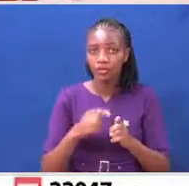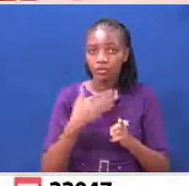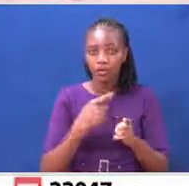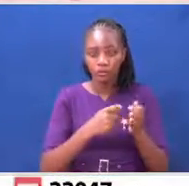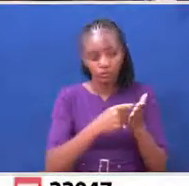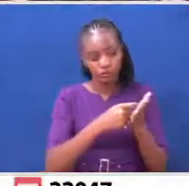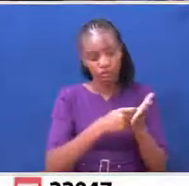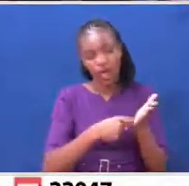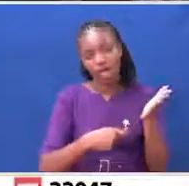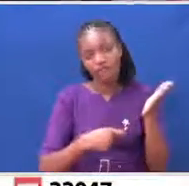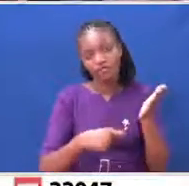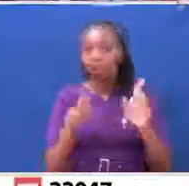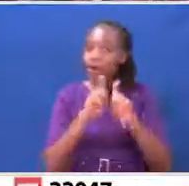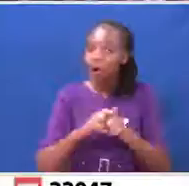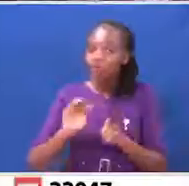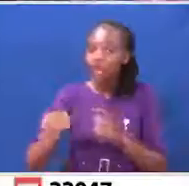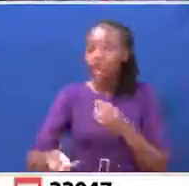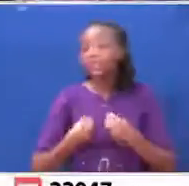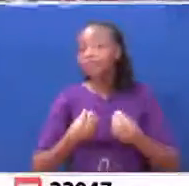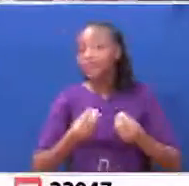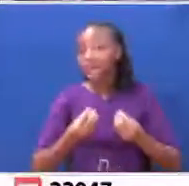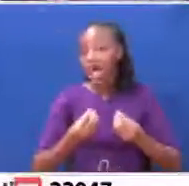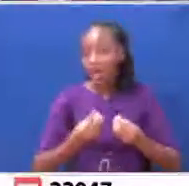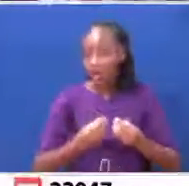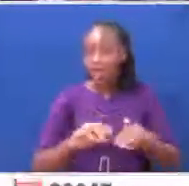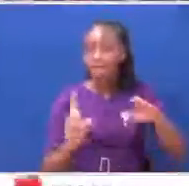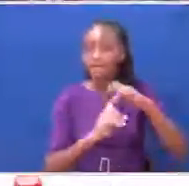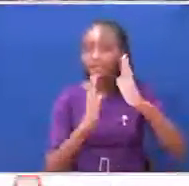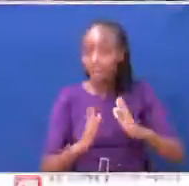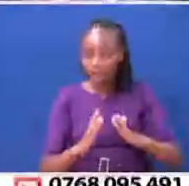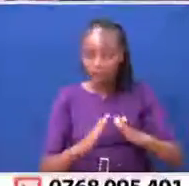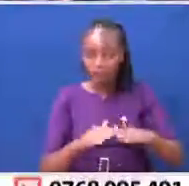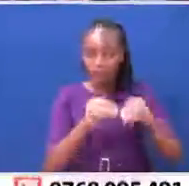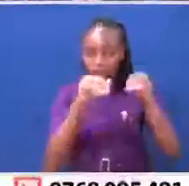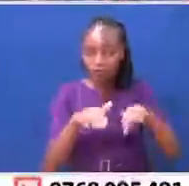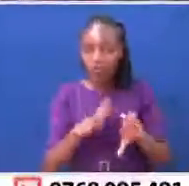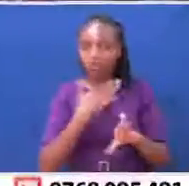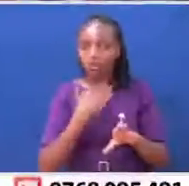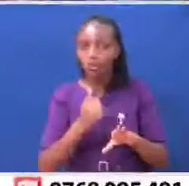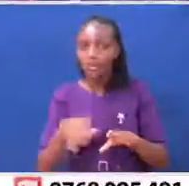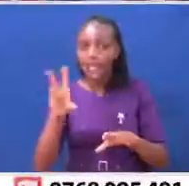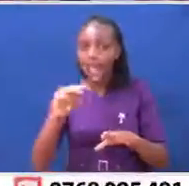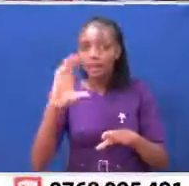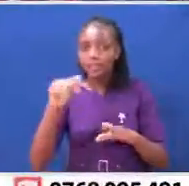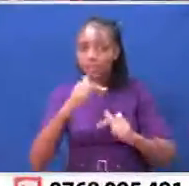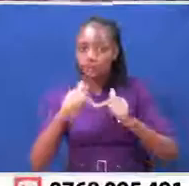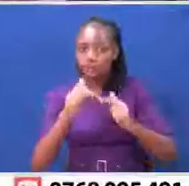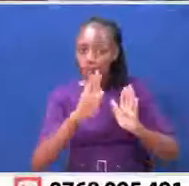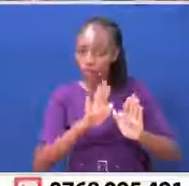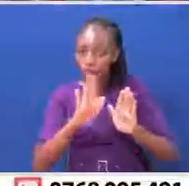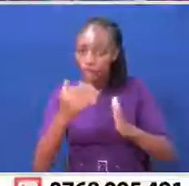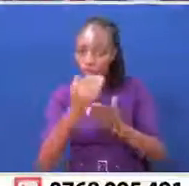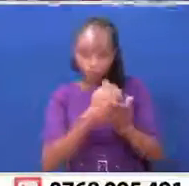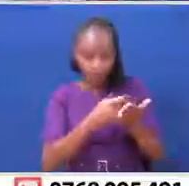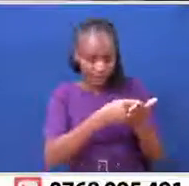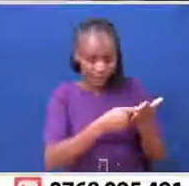my signature. Katika kaunti ya Busia, waziri wa ugatuzi Eugene Wamalwa amewataka wawakilishi wadi kuendesha kampeni za kukusanya